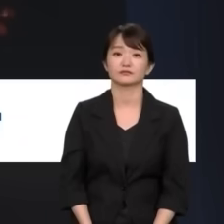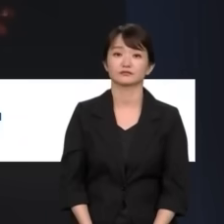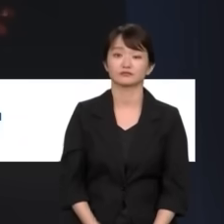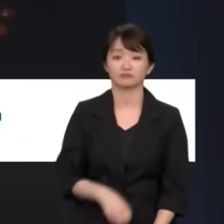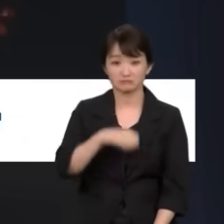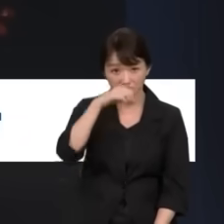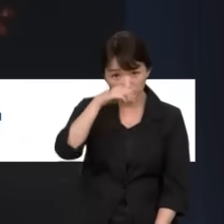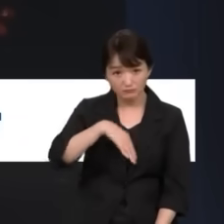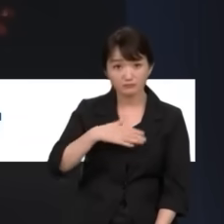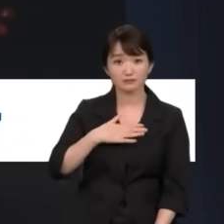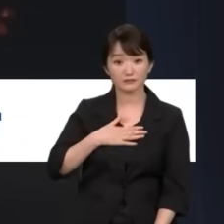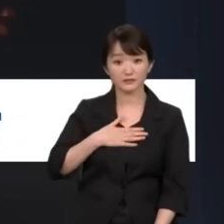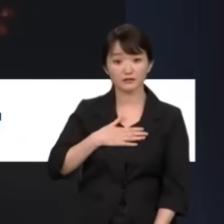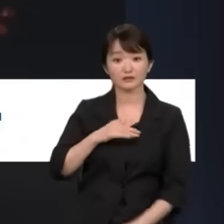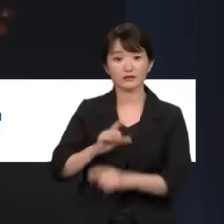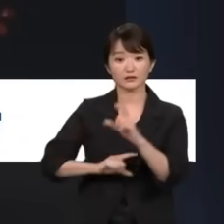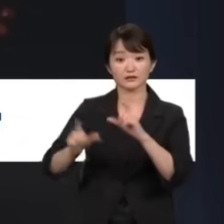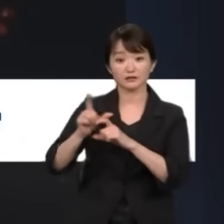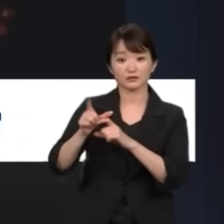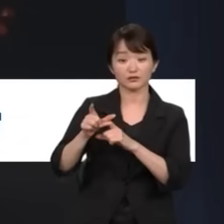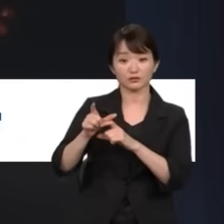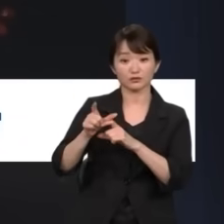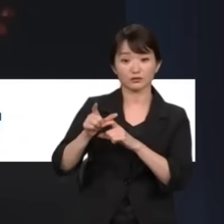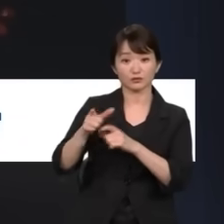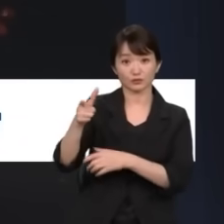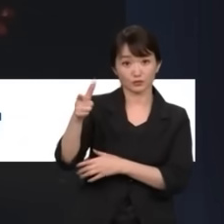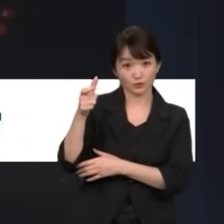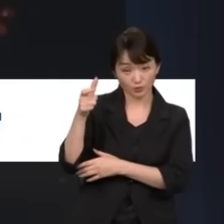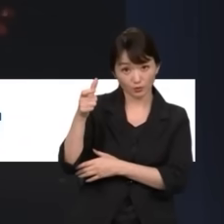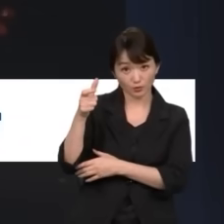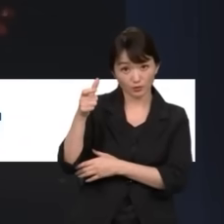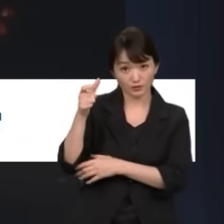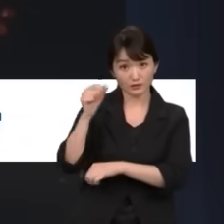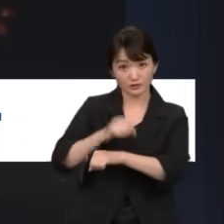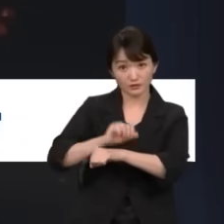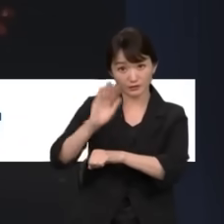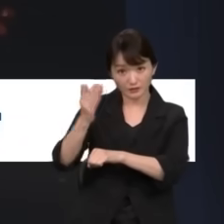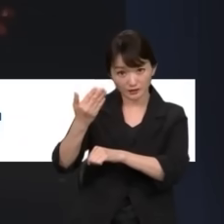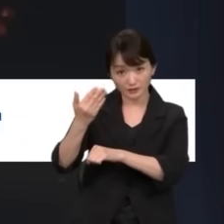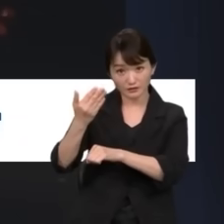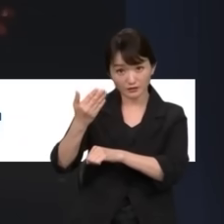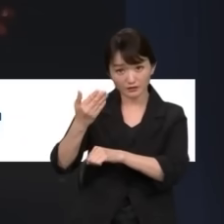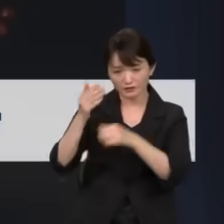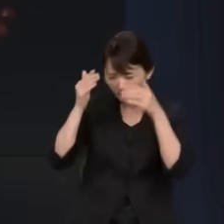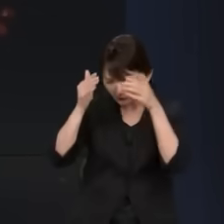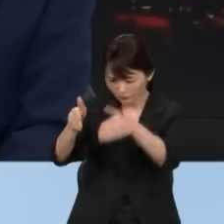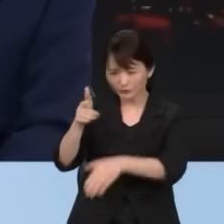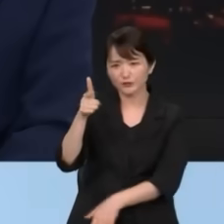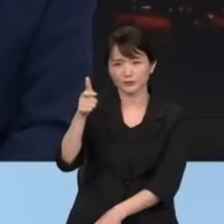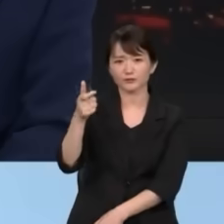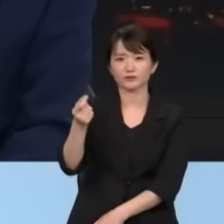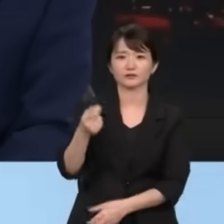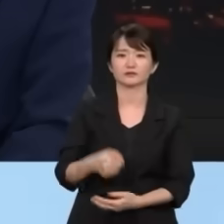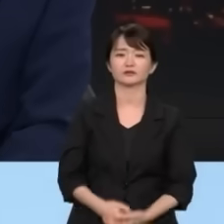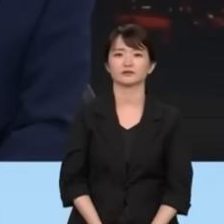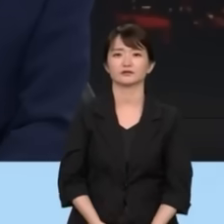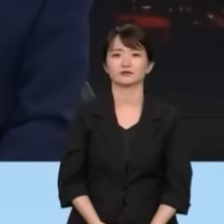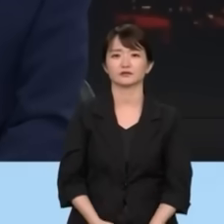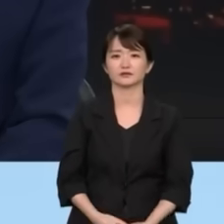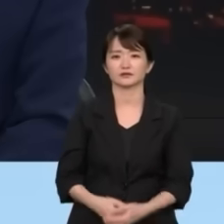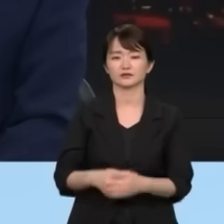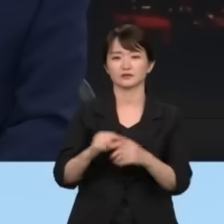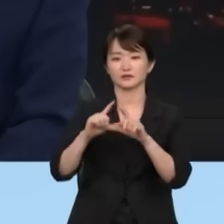그냥 내가 더 잘 쏘면 되지 뭐라고 생각하고 더 집중해서 쐈던 거 같습니다 무명 기간이 굉장히